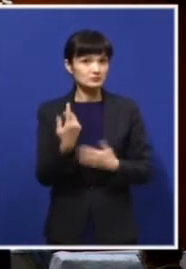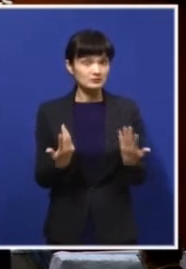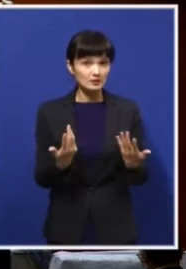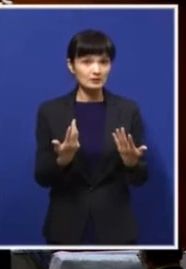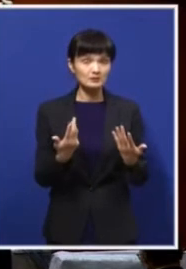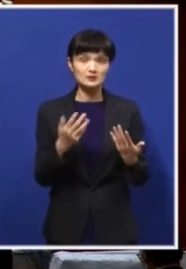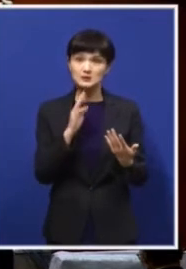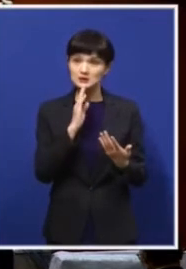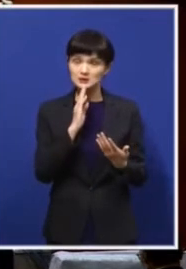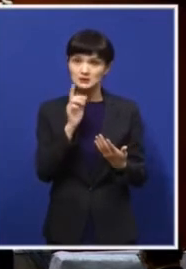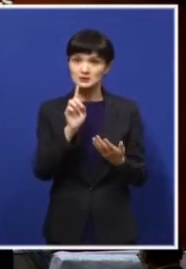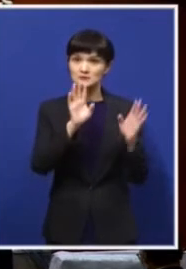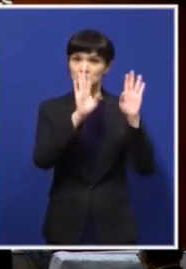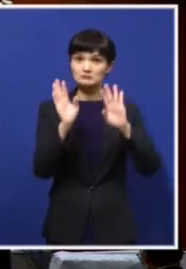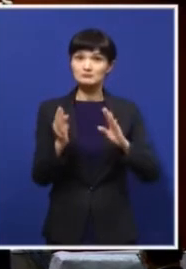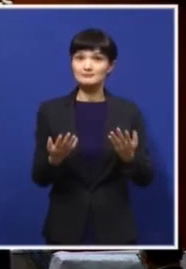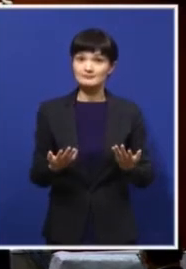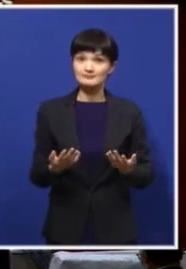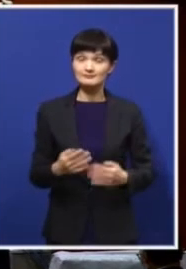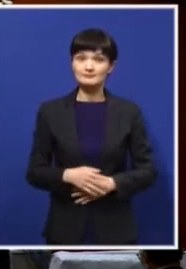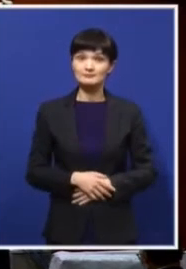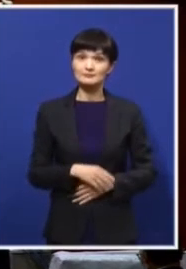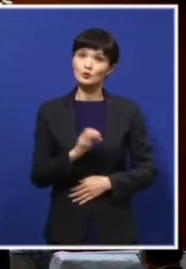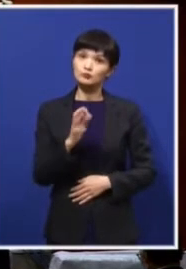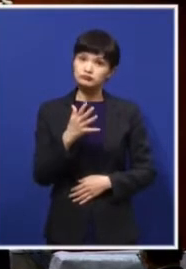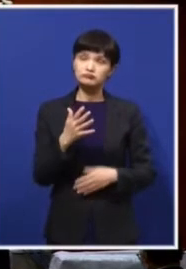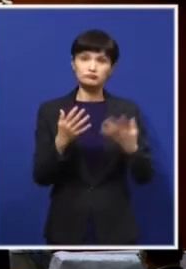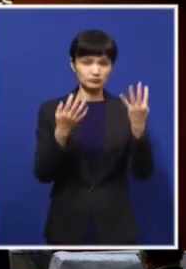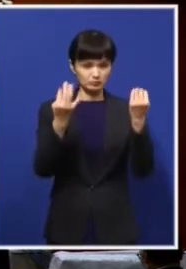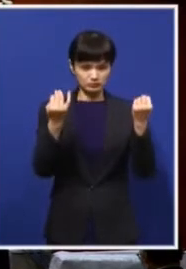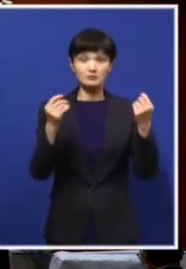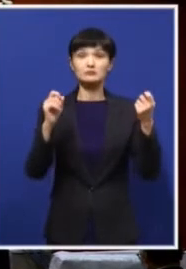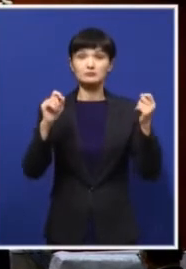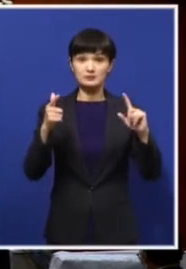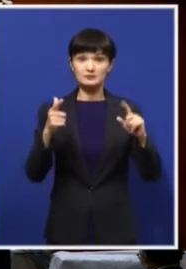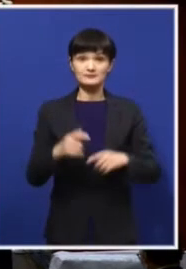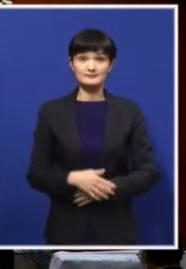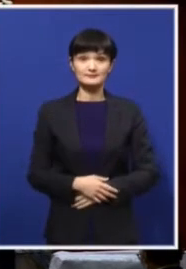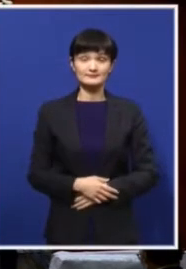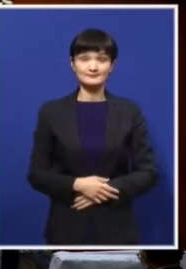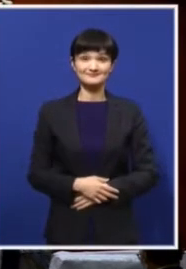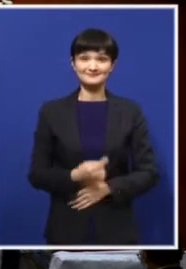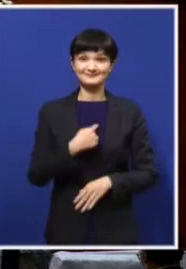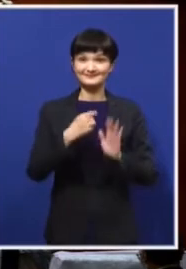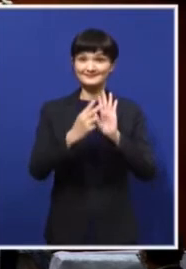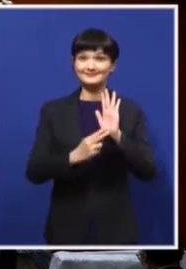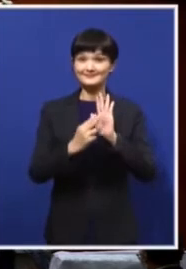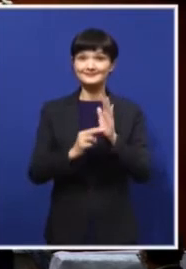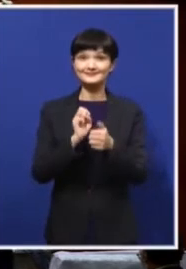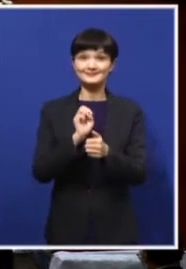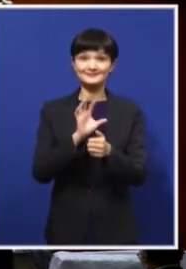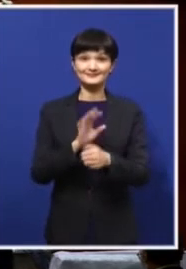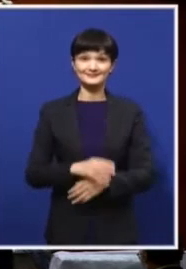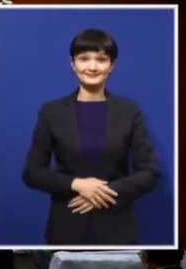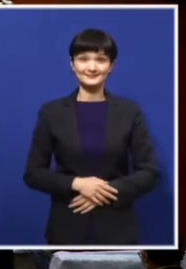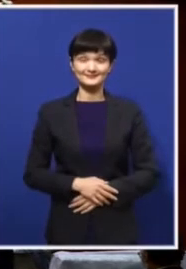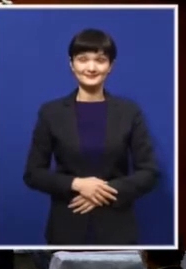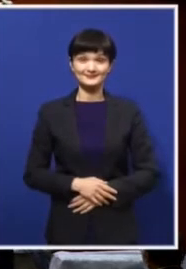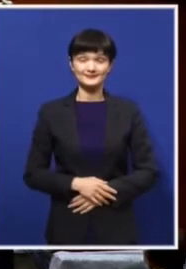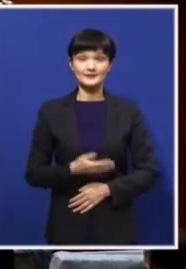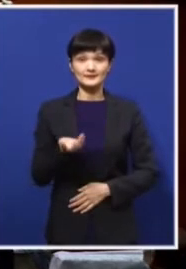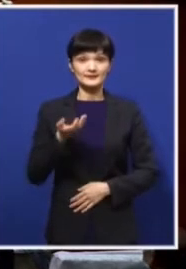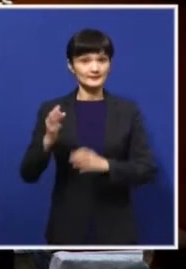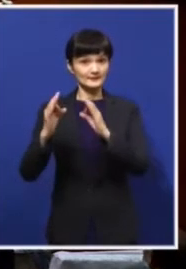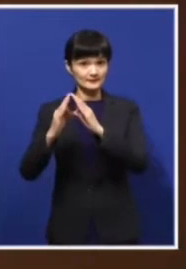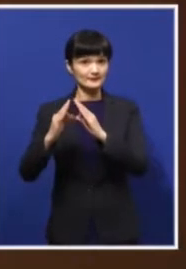还是怎么样的，是就为什么会有一个出入？谢谢。 好，那我简单的说明一下，那个有关那个银行端